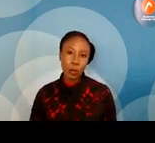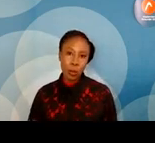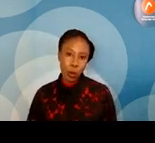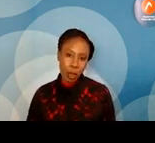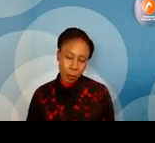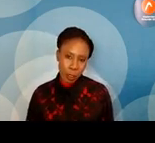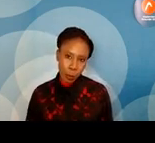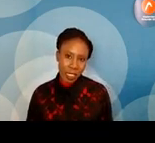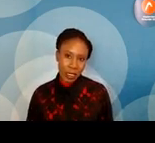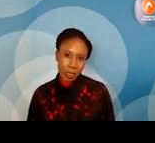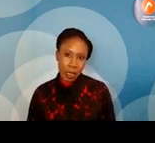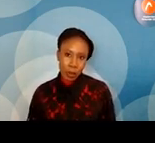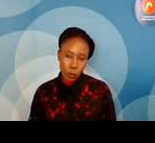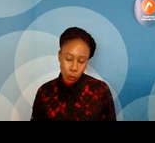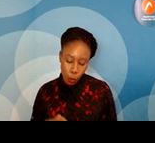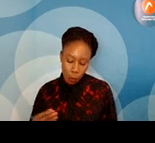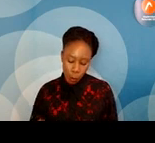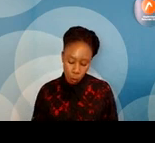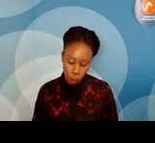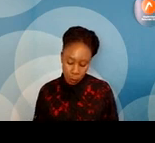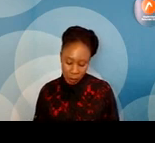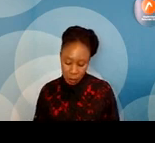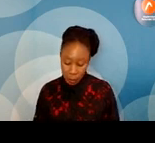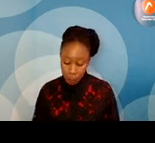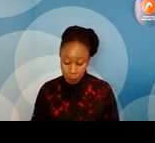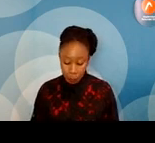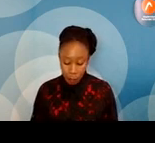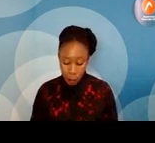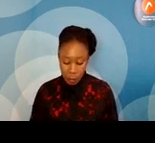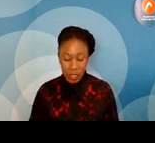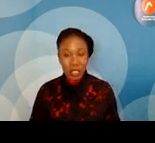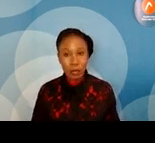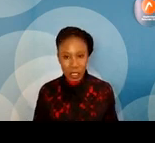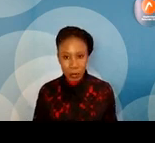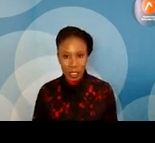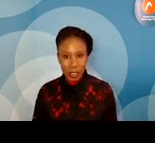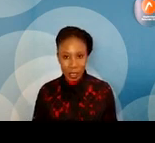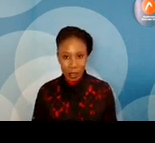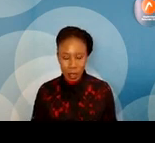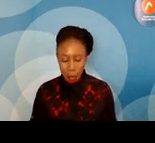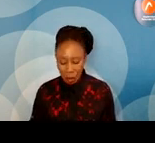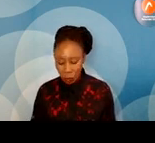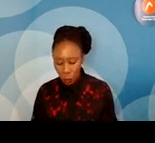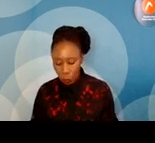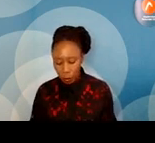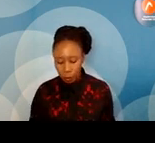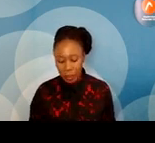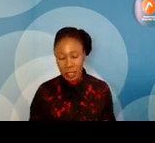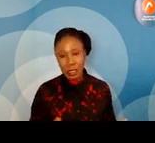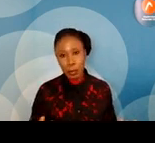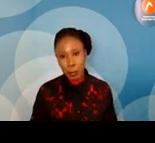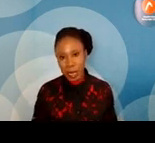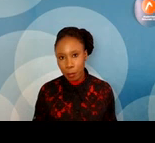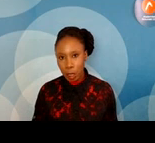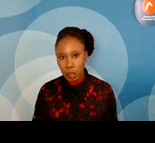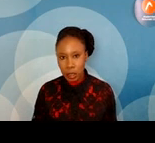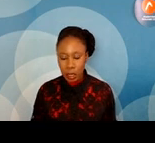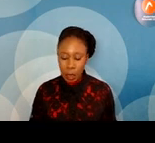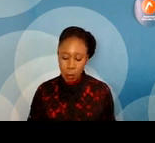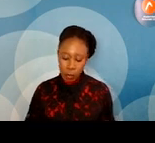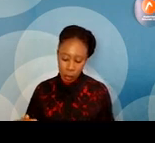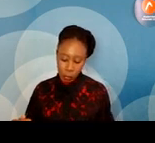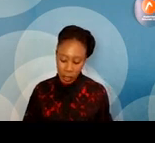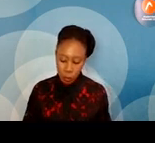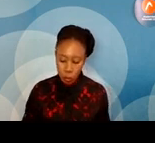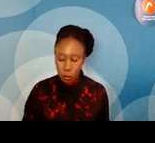grupper man har på arbetsplatsen. För då får man också bättre infallsvinklar. Man får bättre